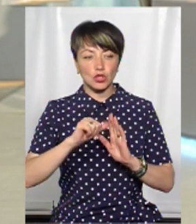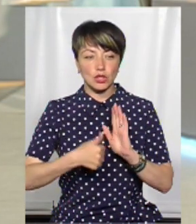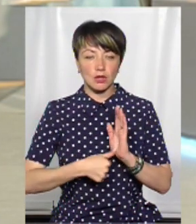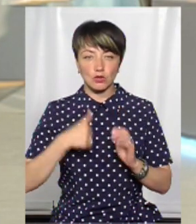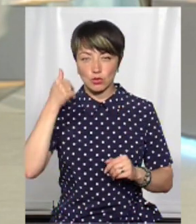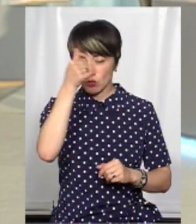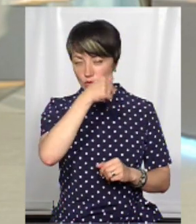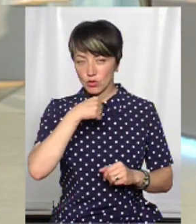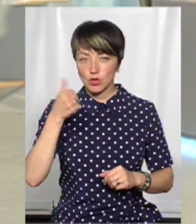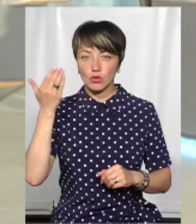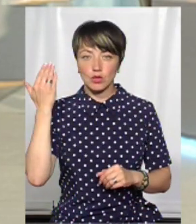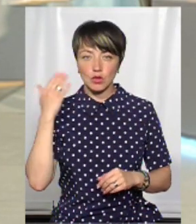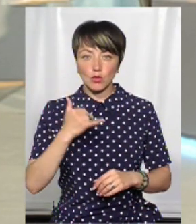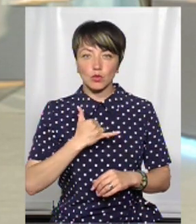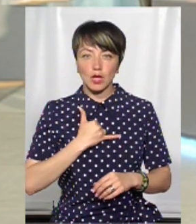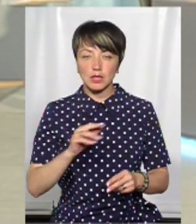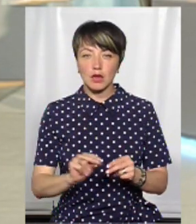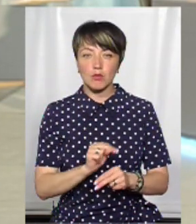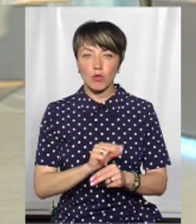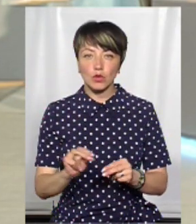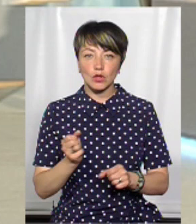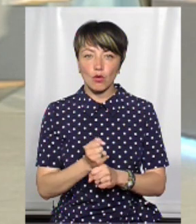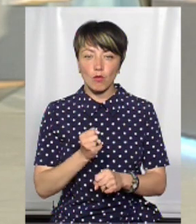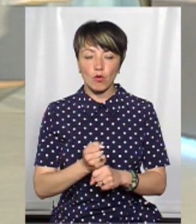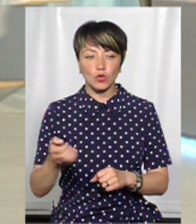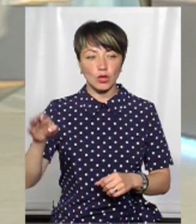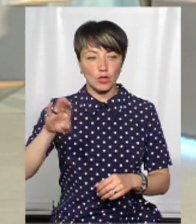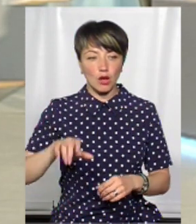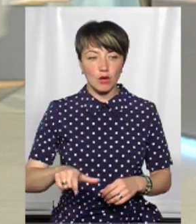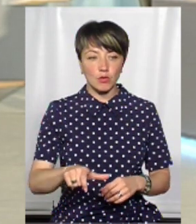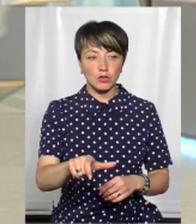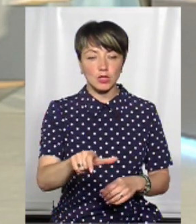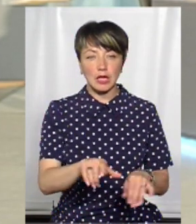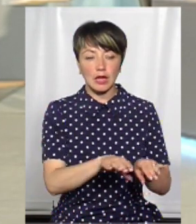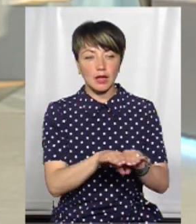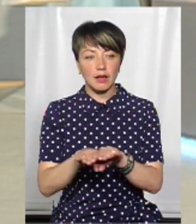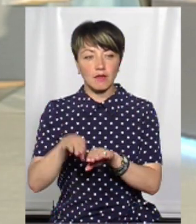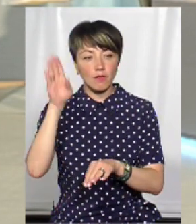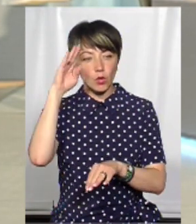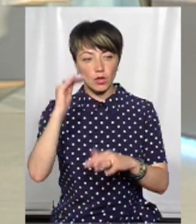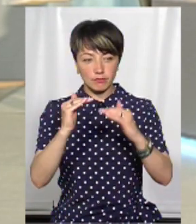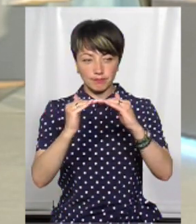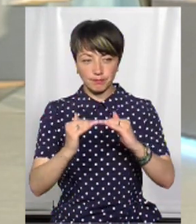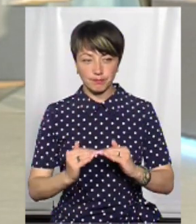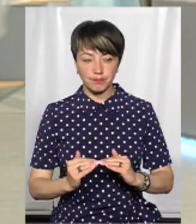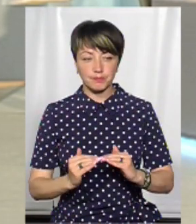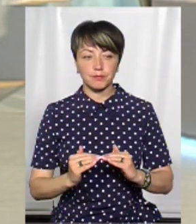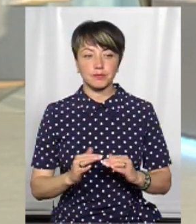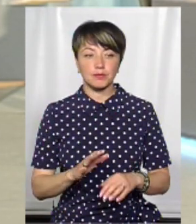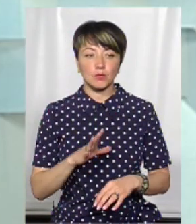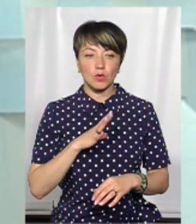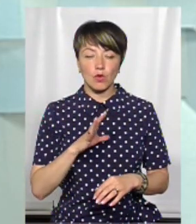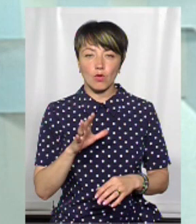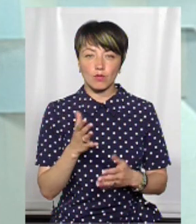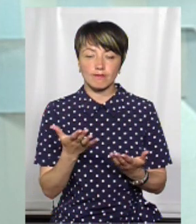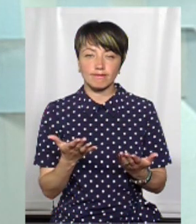2015-2016 році. Тоді у нас проводились ремонтні роботи набережної, рівень води був понижений, було втручання, людське